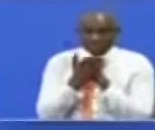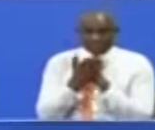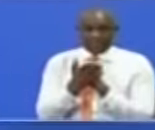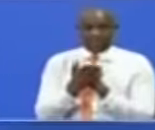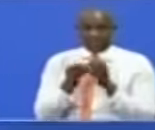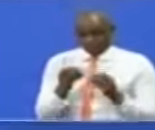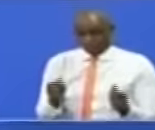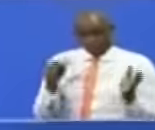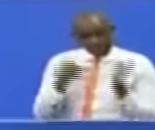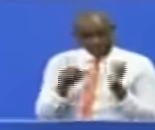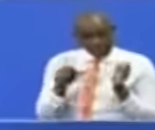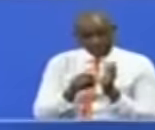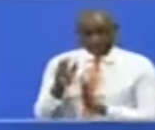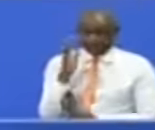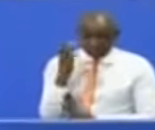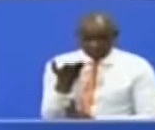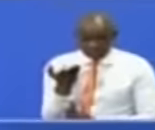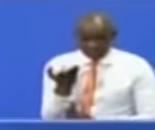kupambana na ile